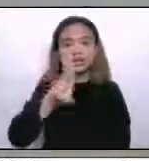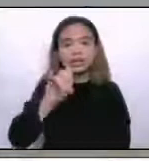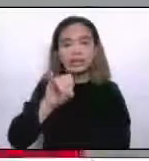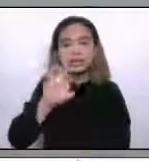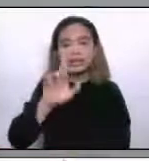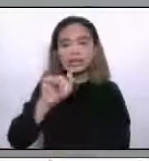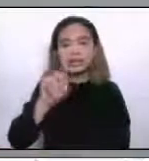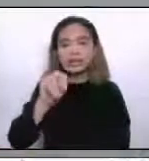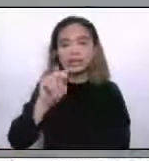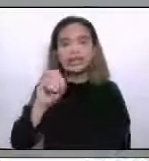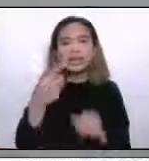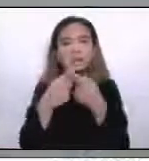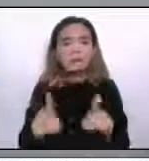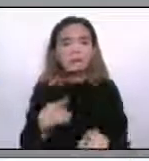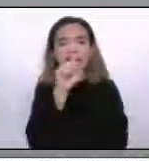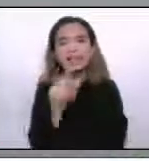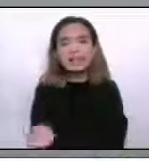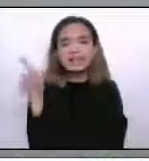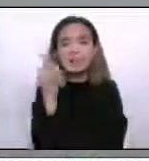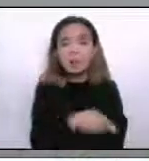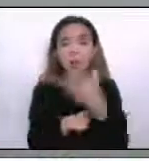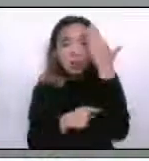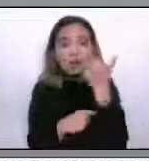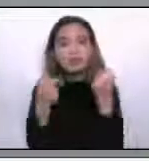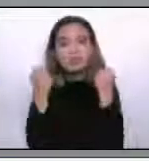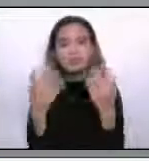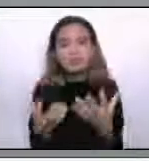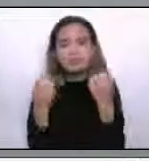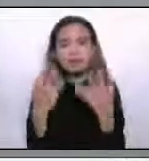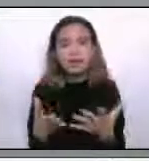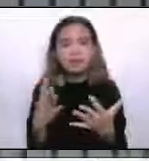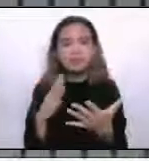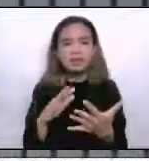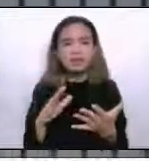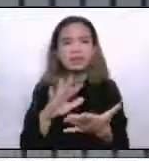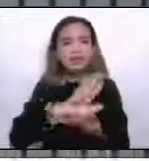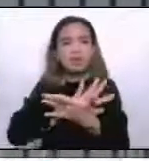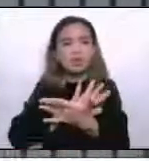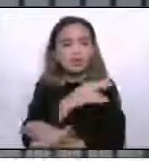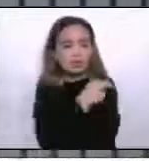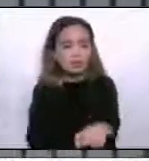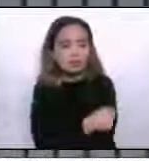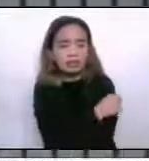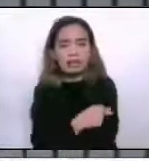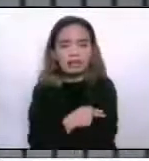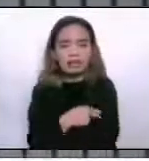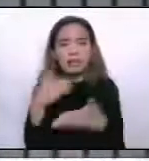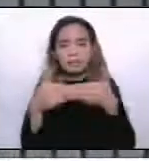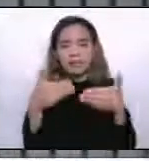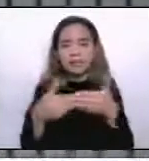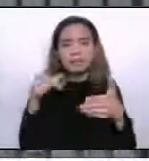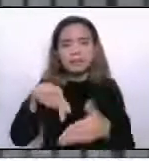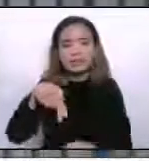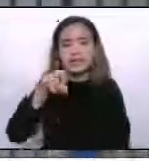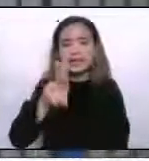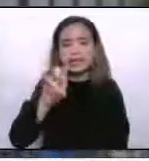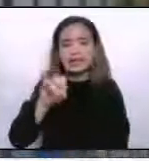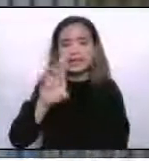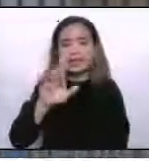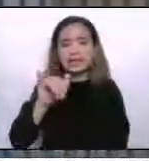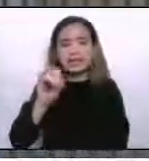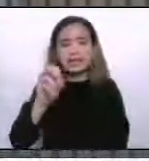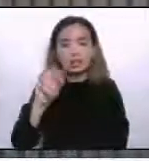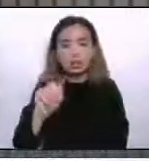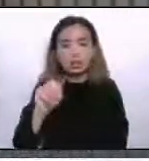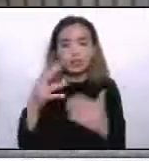natuloy dahil maraming mga COVID-19 field hospitals ang nakapaligid sa area. Sabi ni Secretary-designate Angping, pinakamahalaga